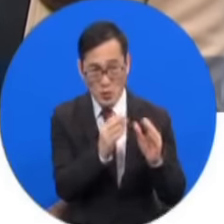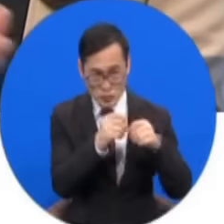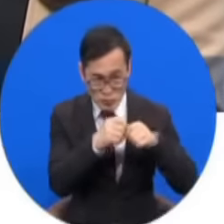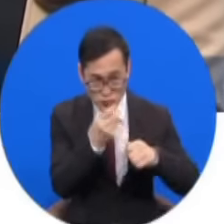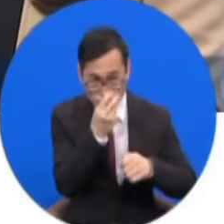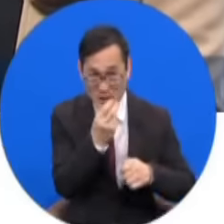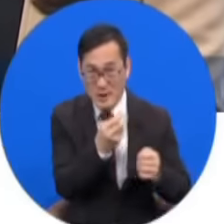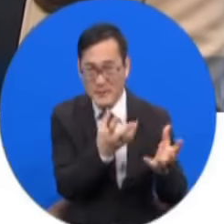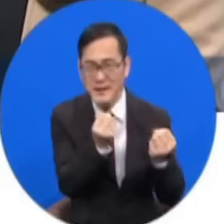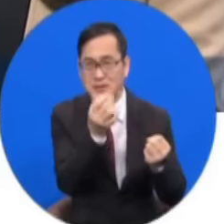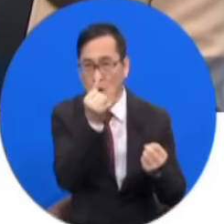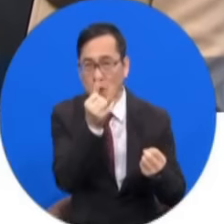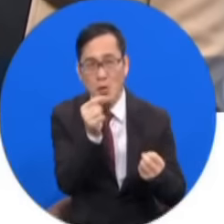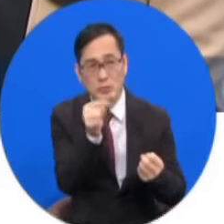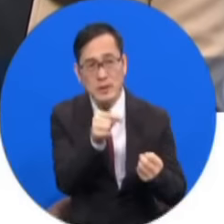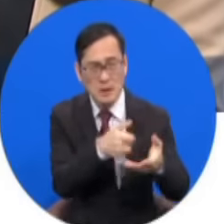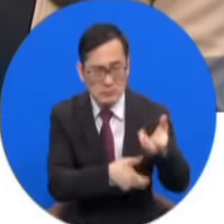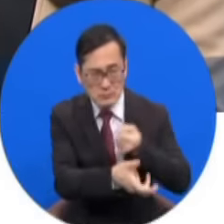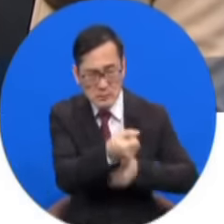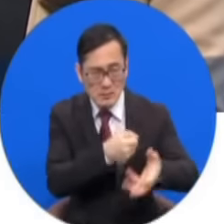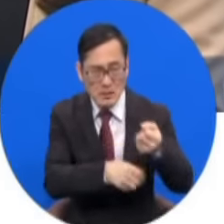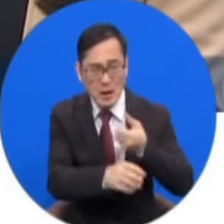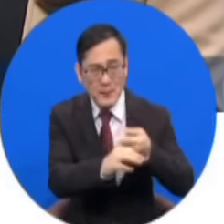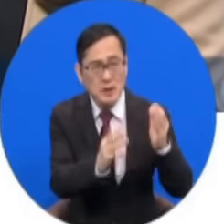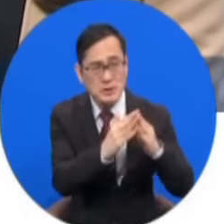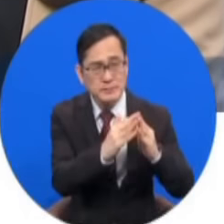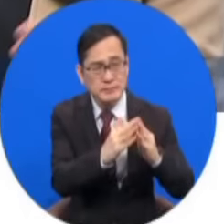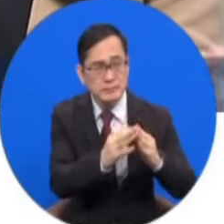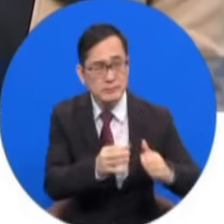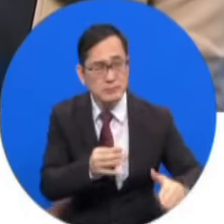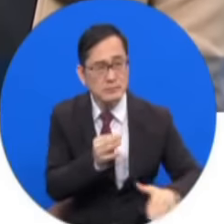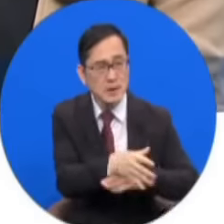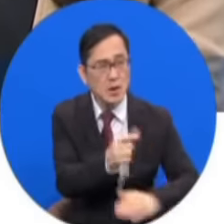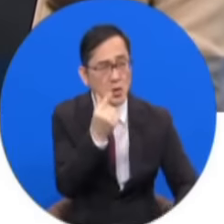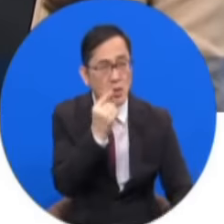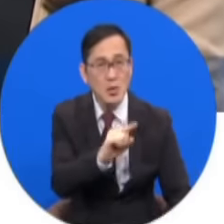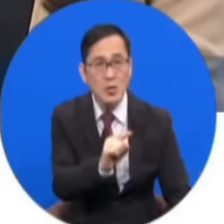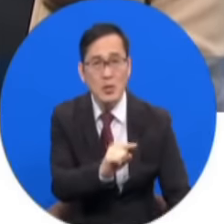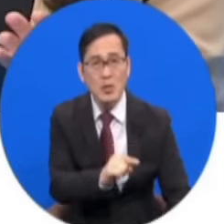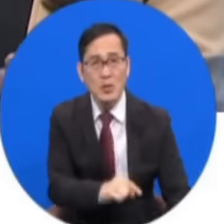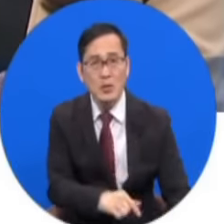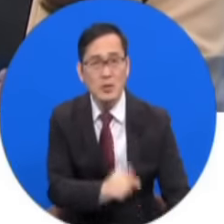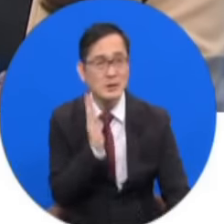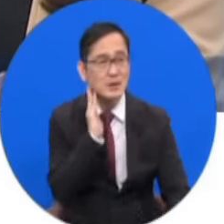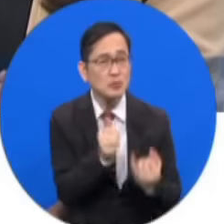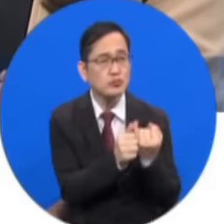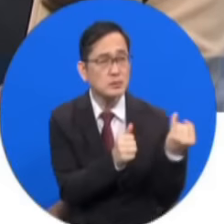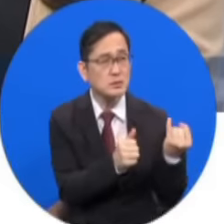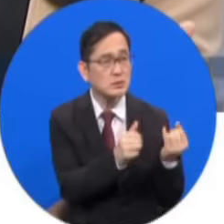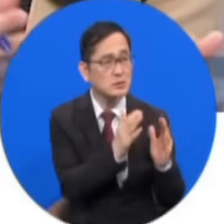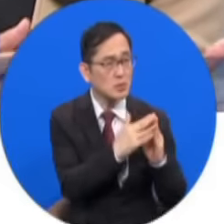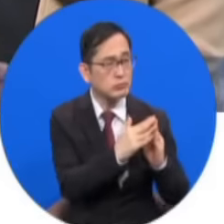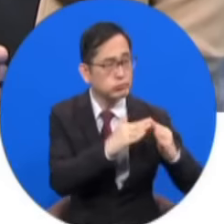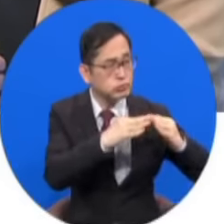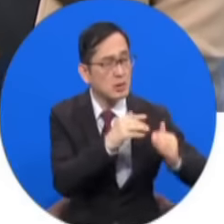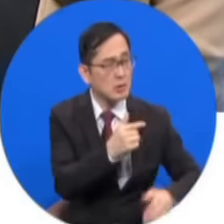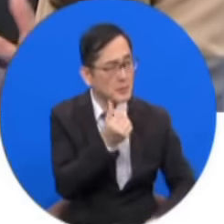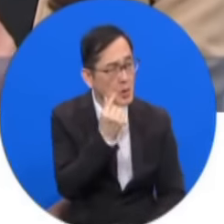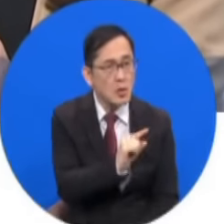들어가면 끝도 없습니다 어 이분들 뭐 돈을 어떻게 벌었냐 하다못해 뭐 김건이 여사 재산 내역은 그럼이 윤성열 검찰총장의 어떤